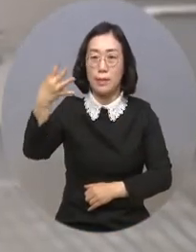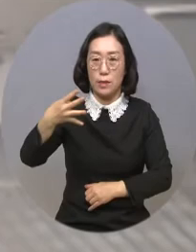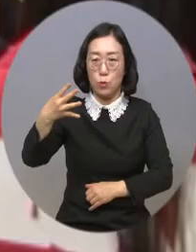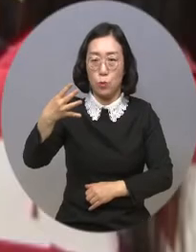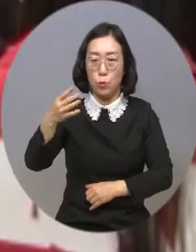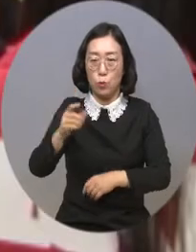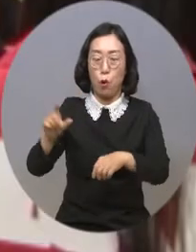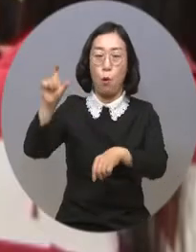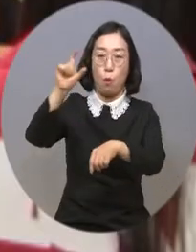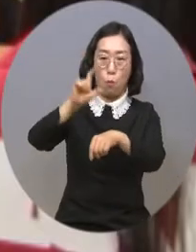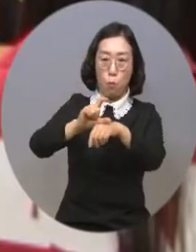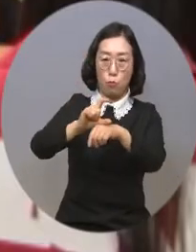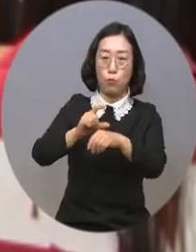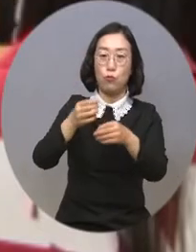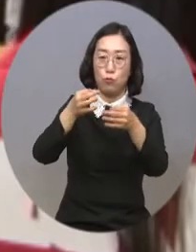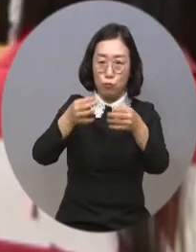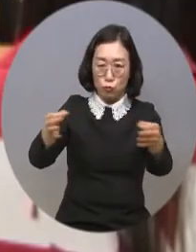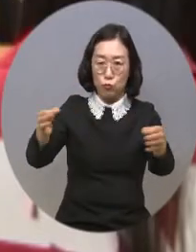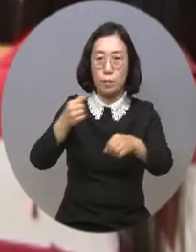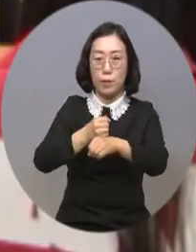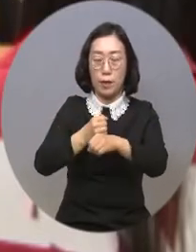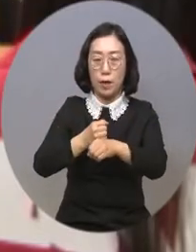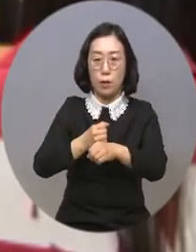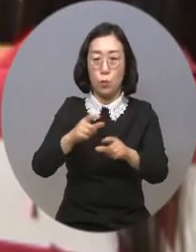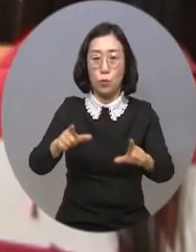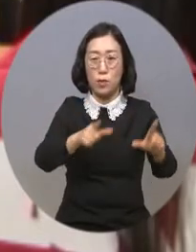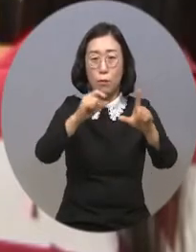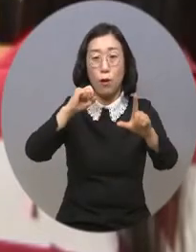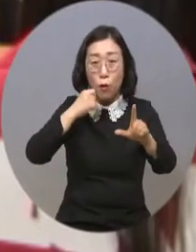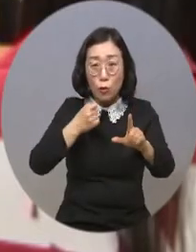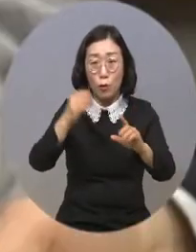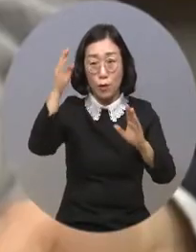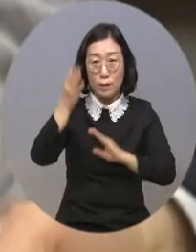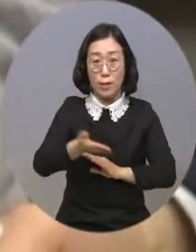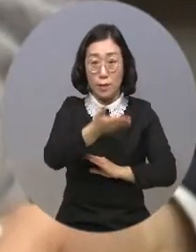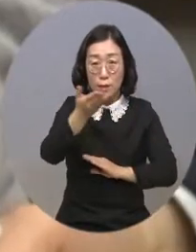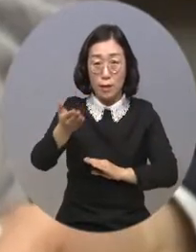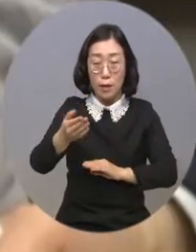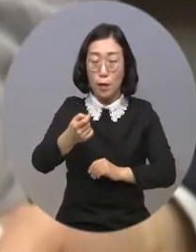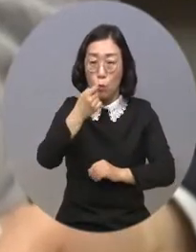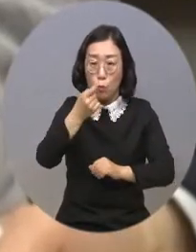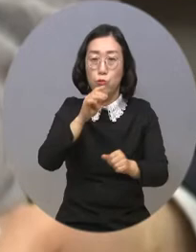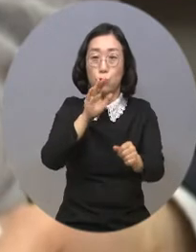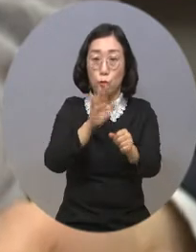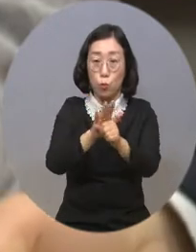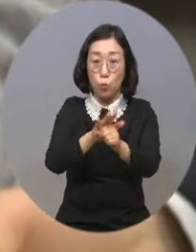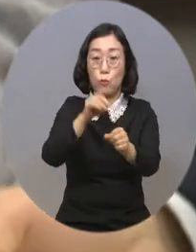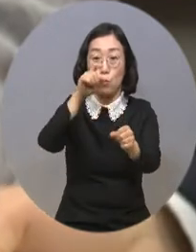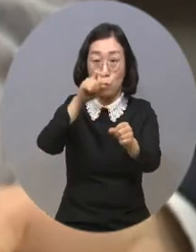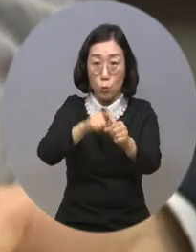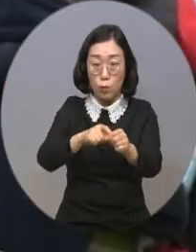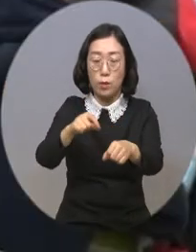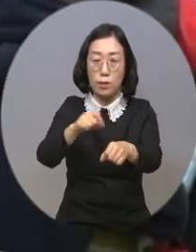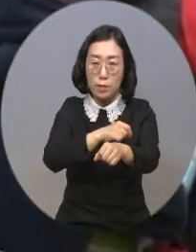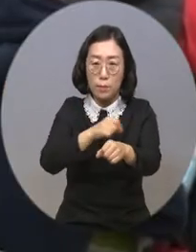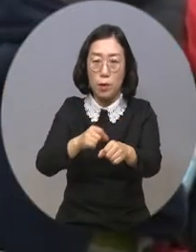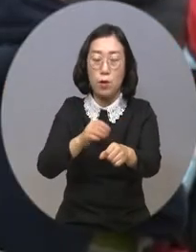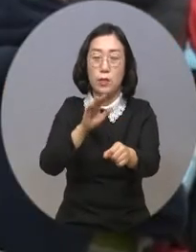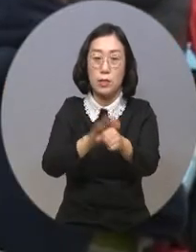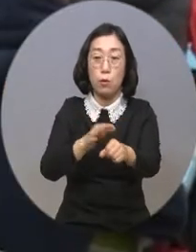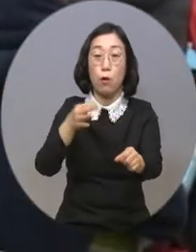원으로 인상됩니다. 또한 저소득층 학생의 학습 결손 완화를 위한 교육급여